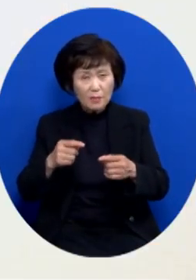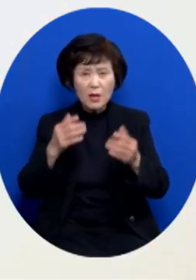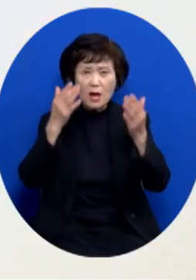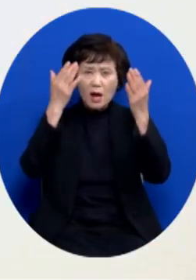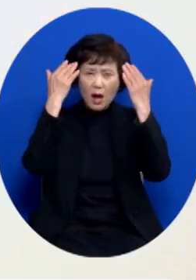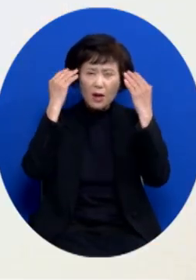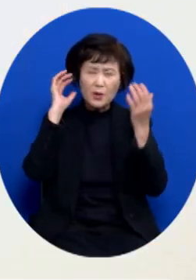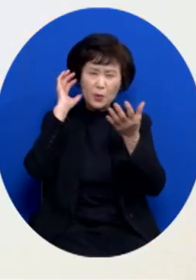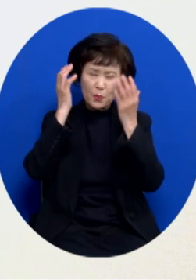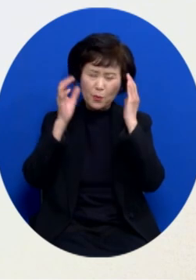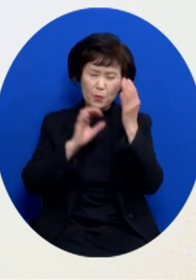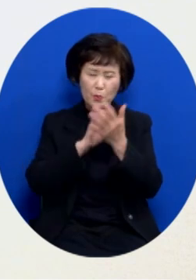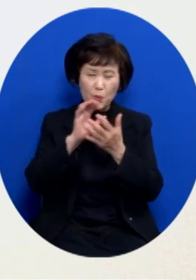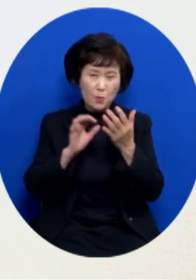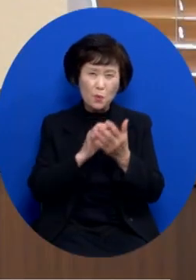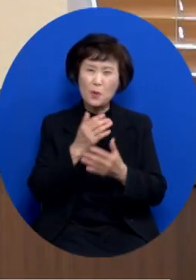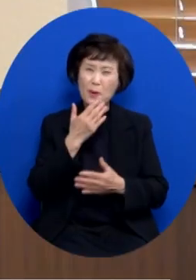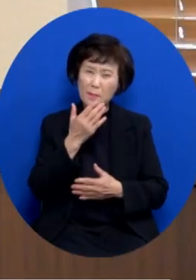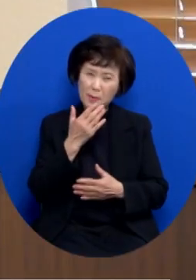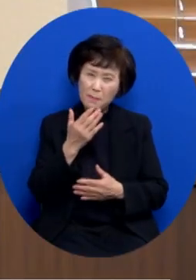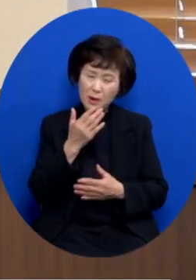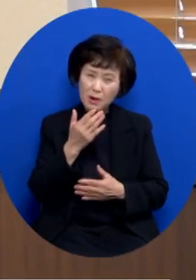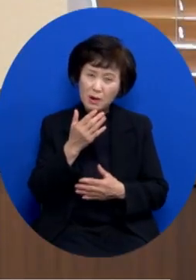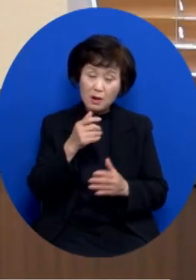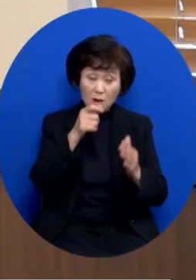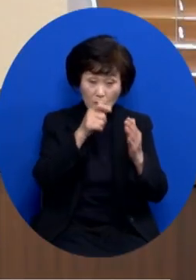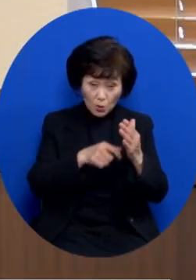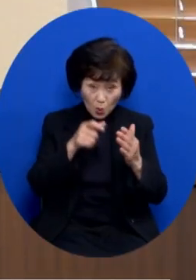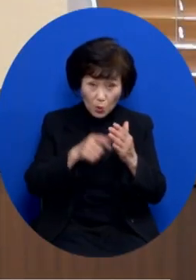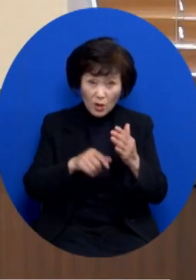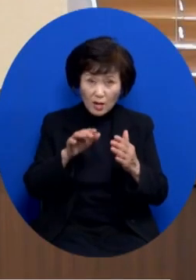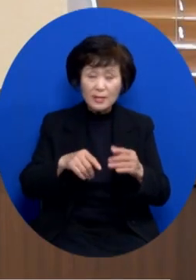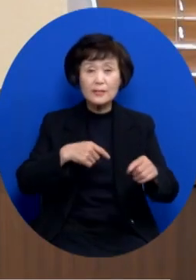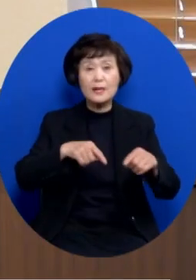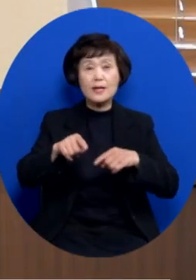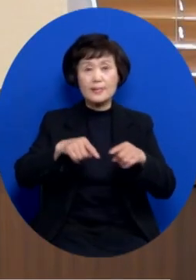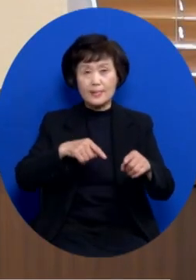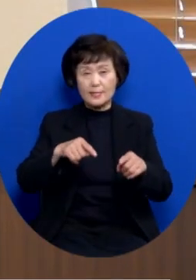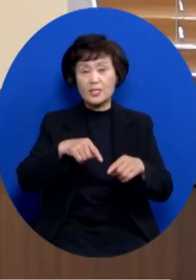아닌가. 교단 정치의 거센 바람이